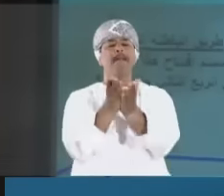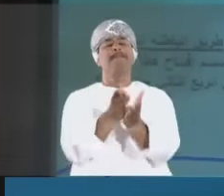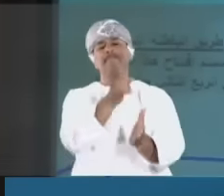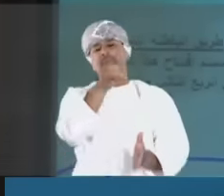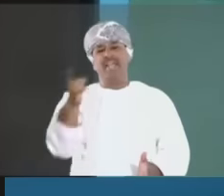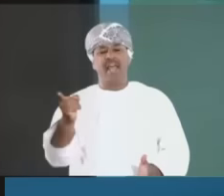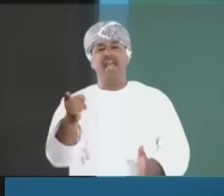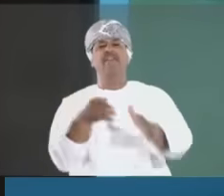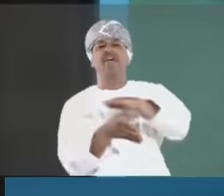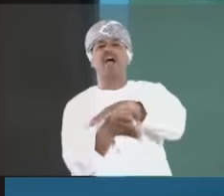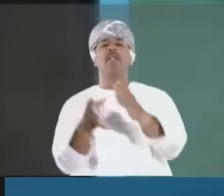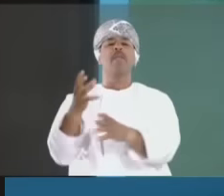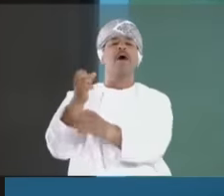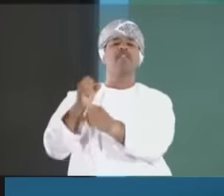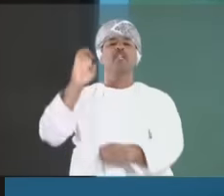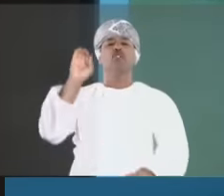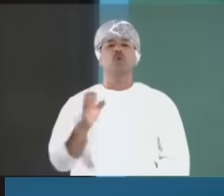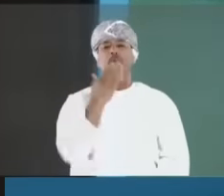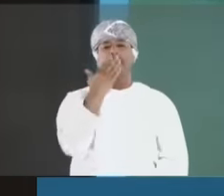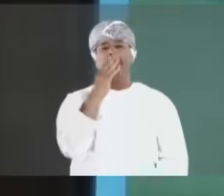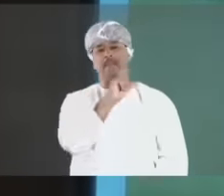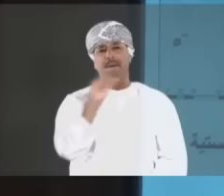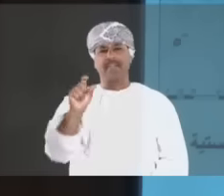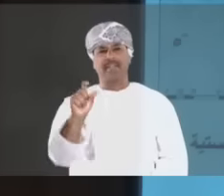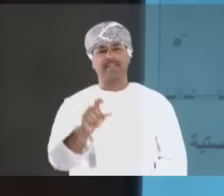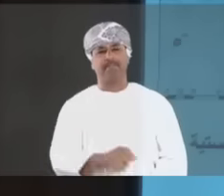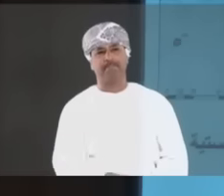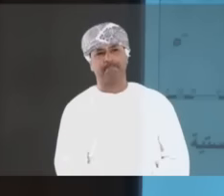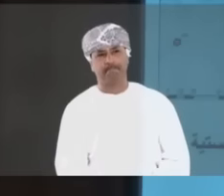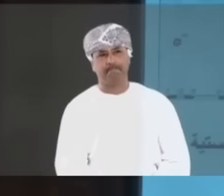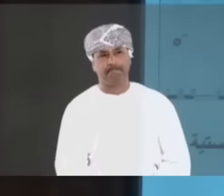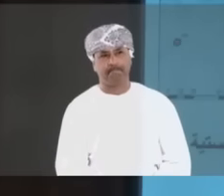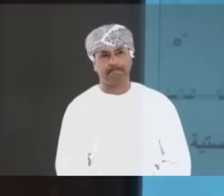السلطنة بمحافظة جنوب الباطنة.